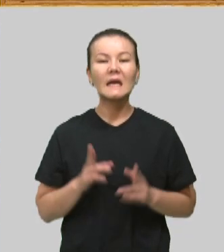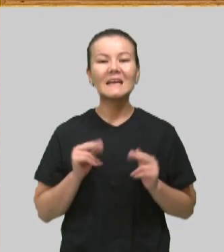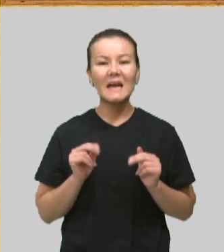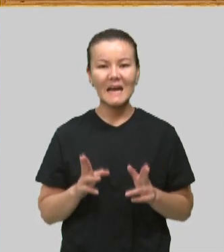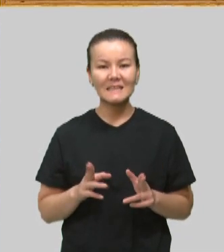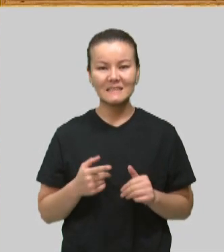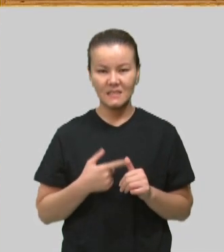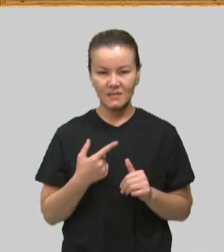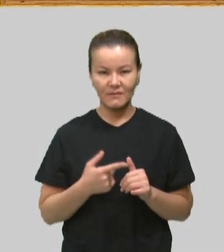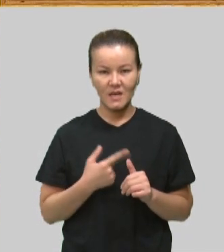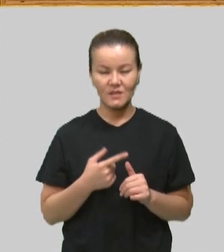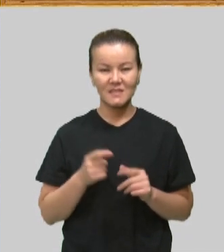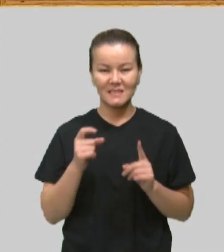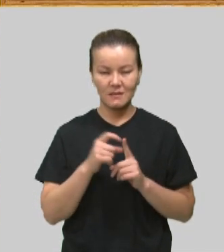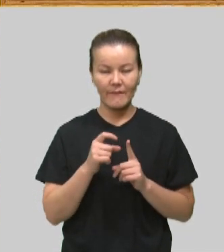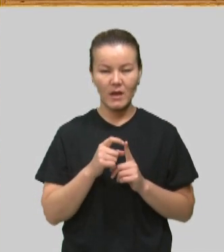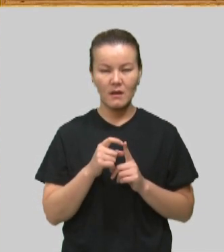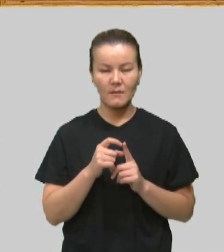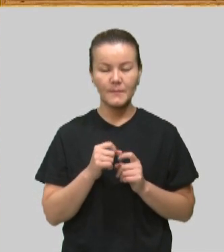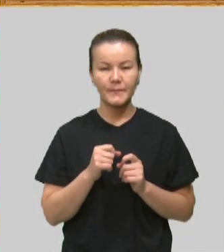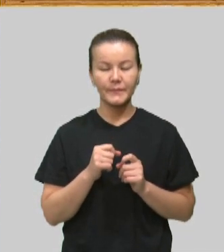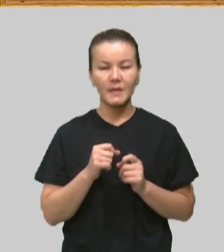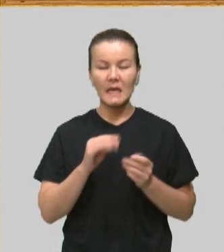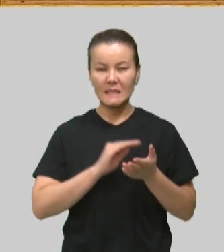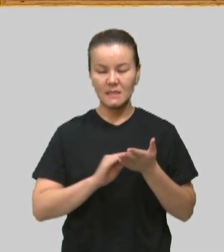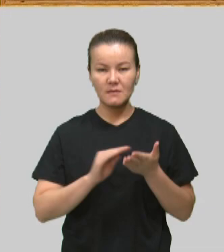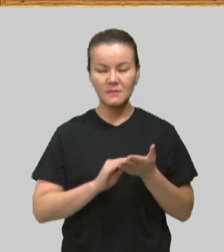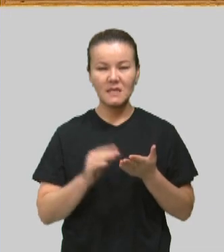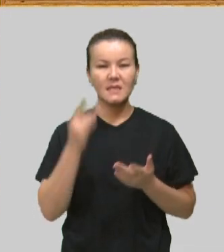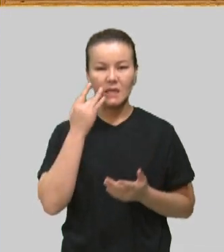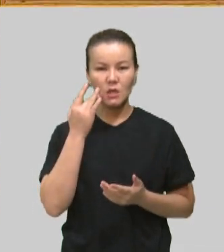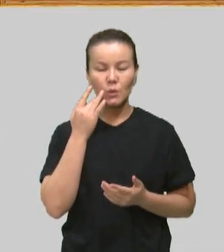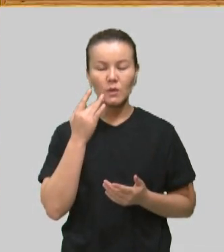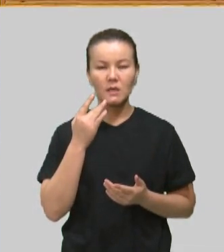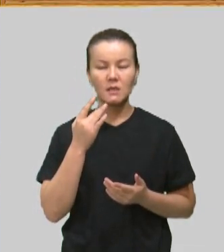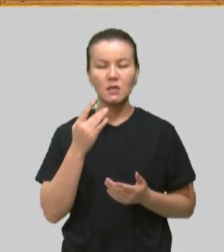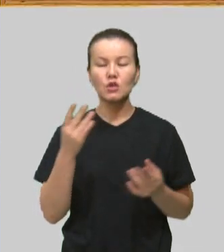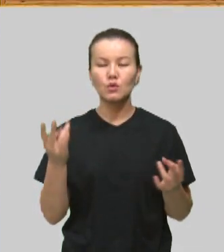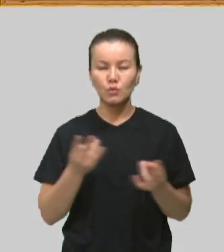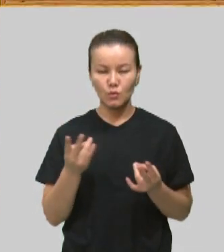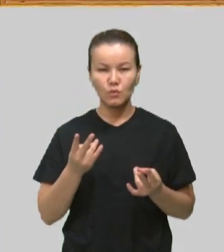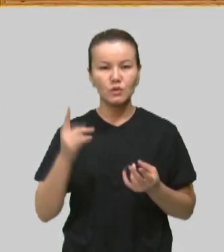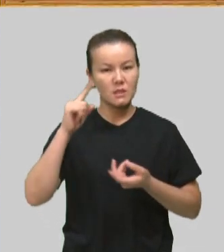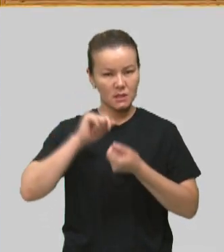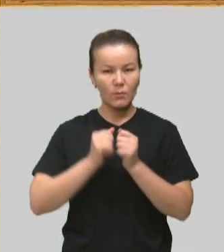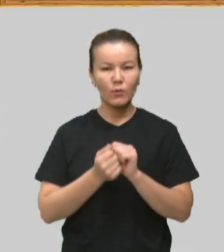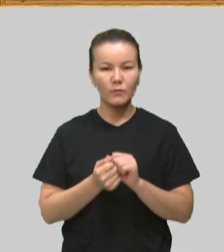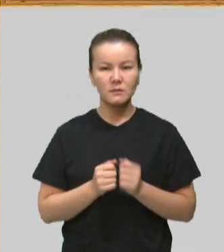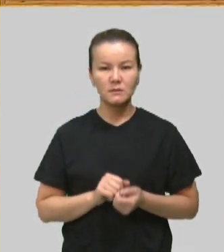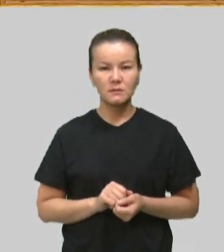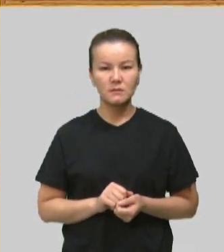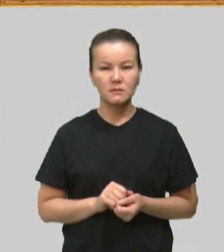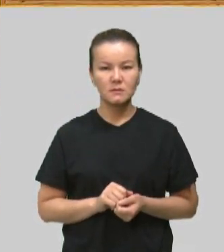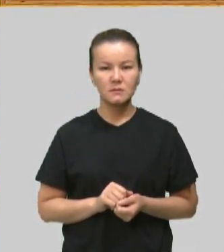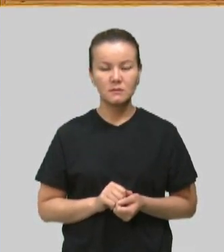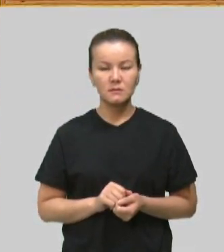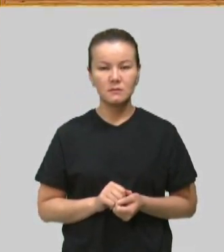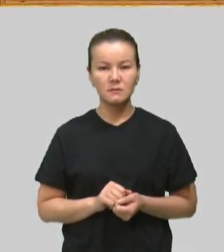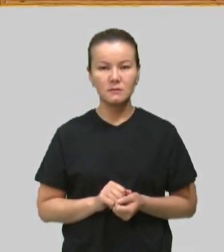Как называются слова, написание которых надо запомнить?